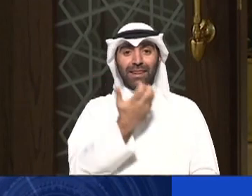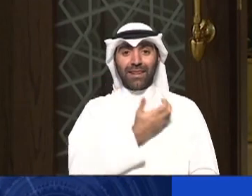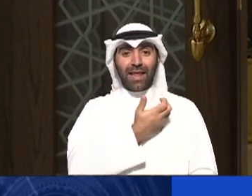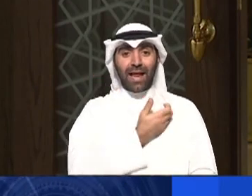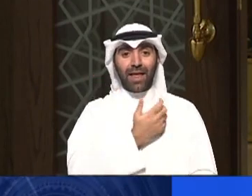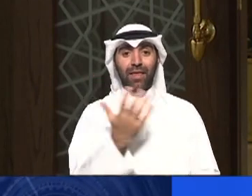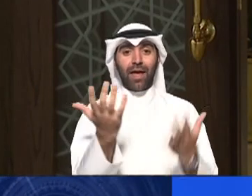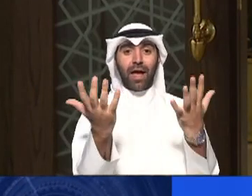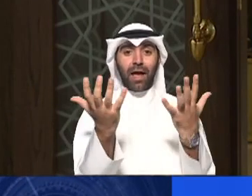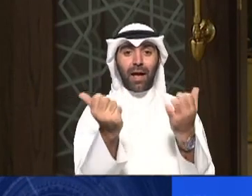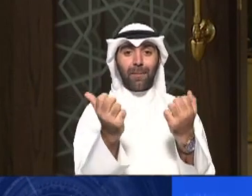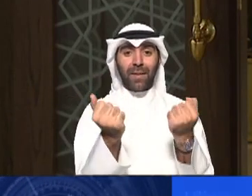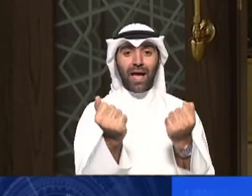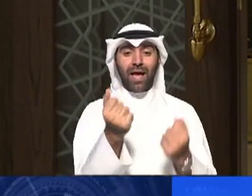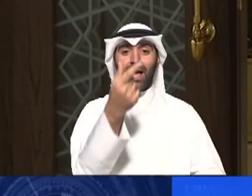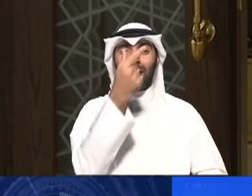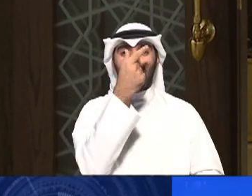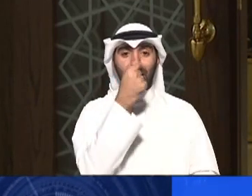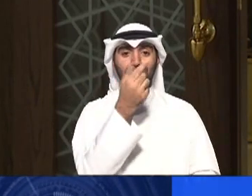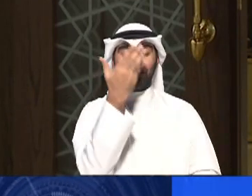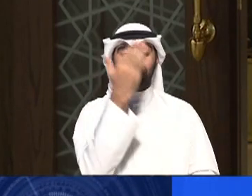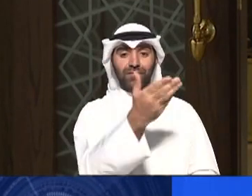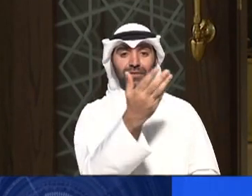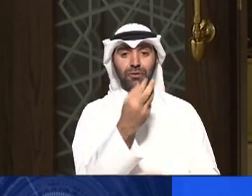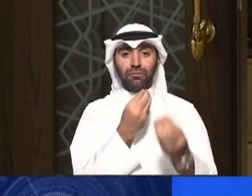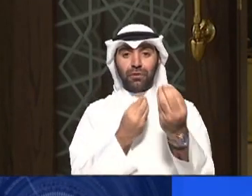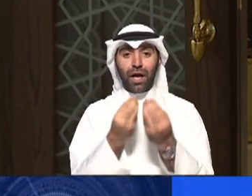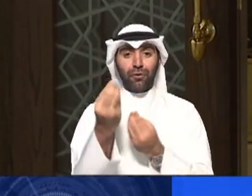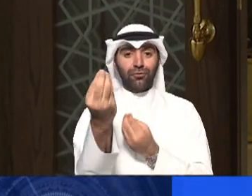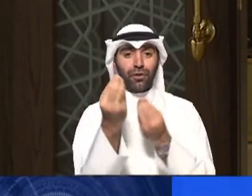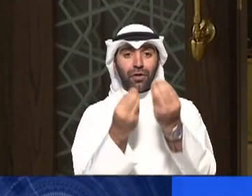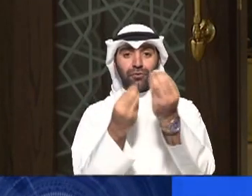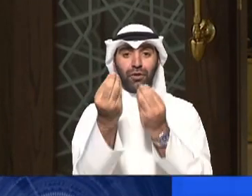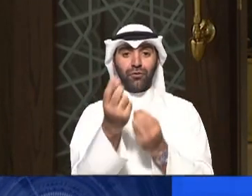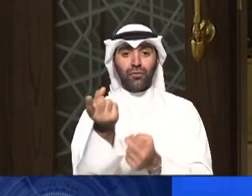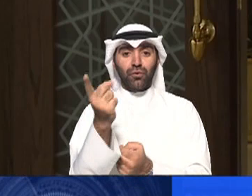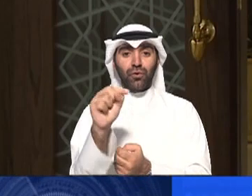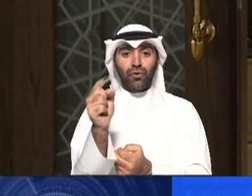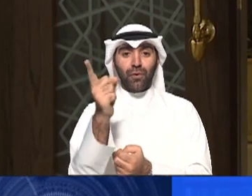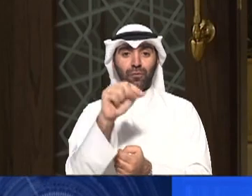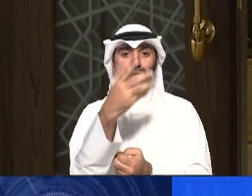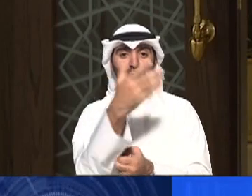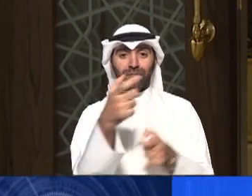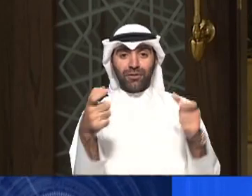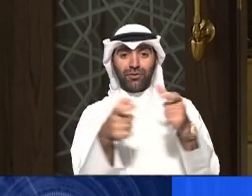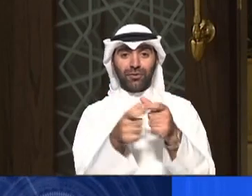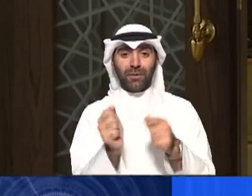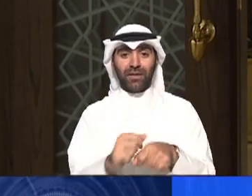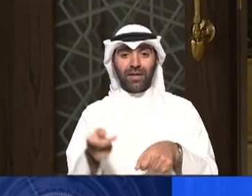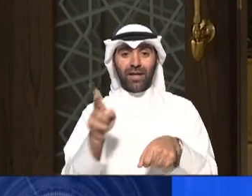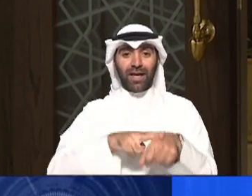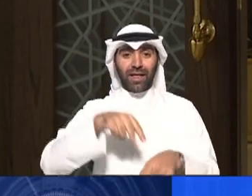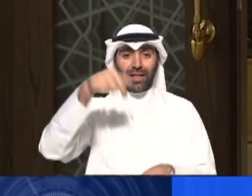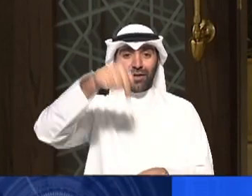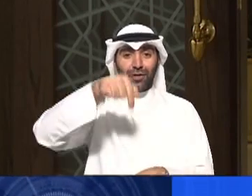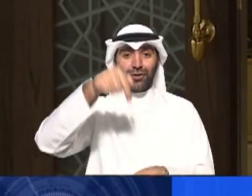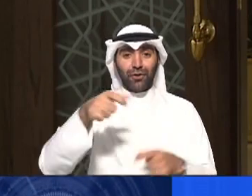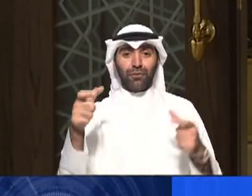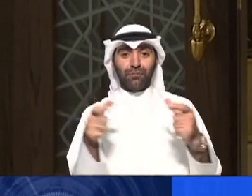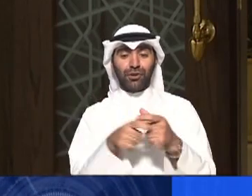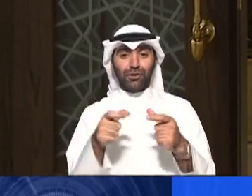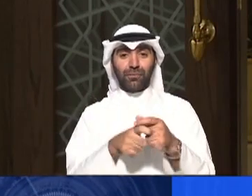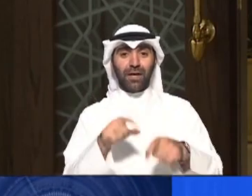اليوم سعود واضح أنها كانت يعني محدد لها بأن يكون يعني حتى تقريبا الساعة